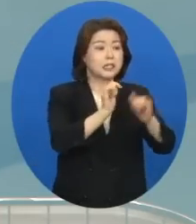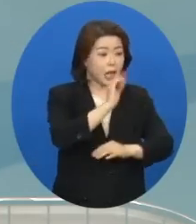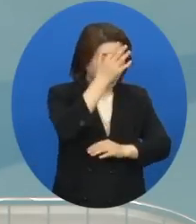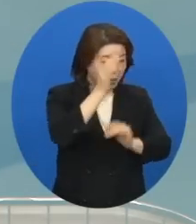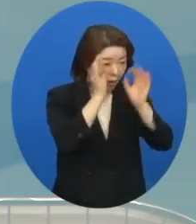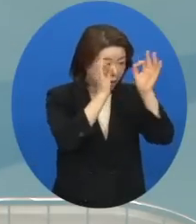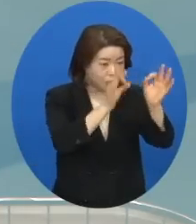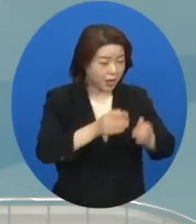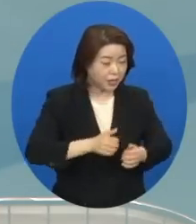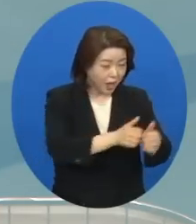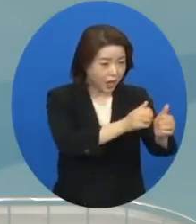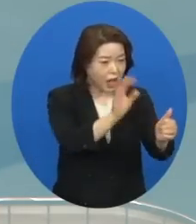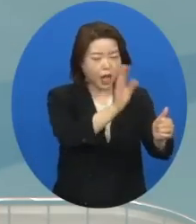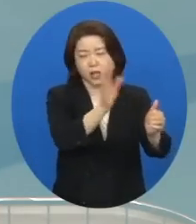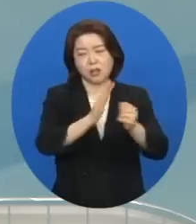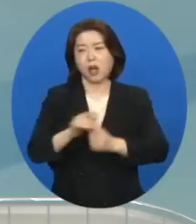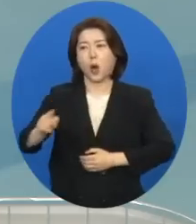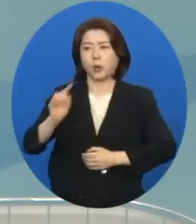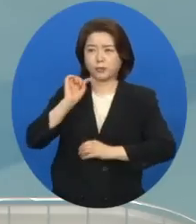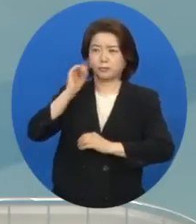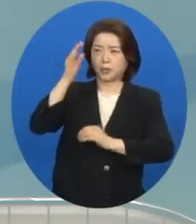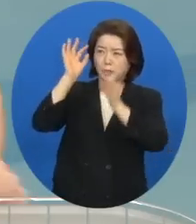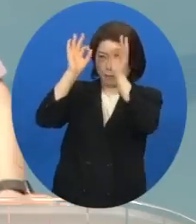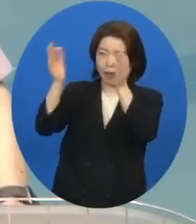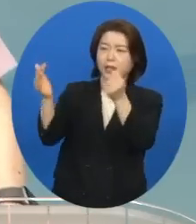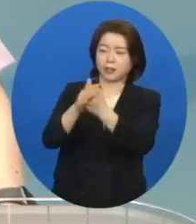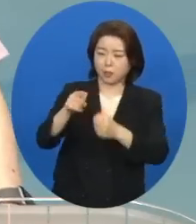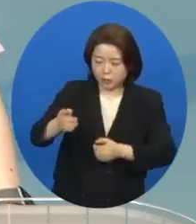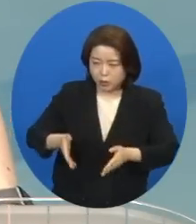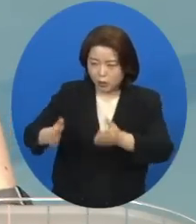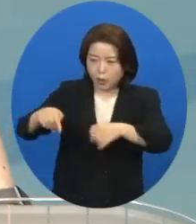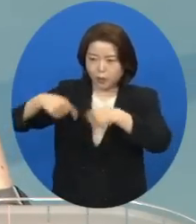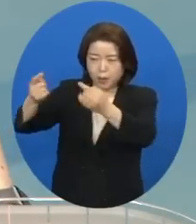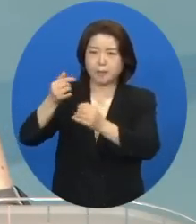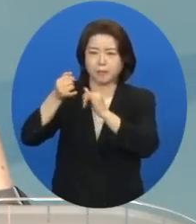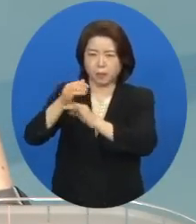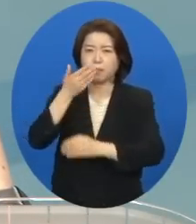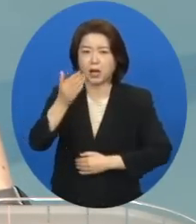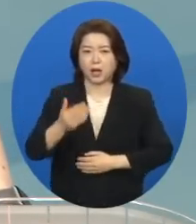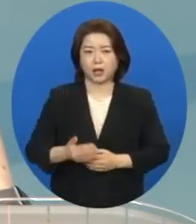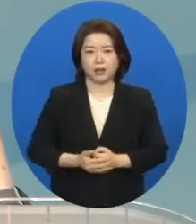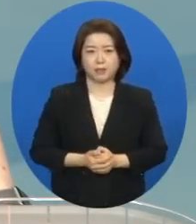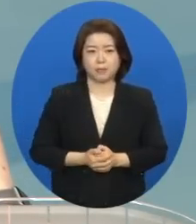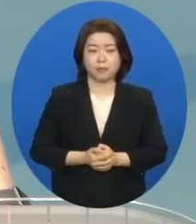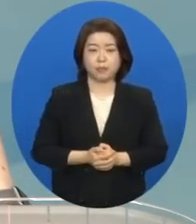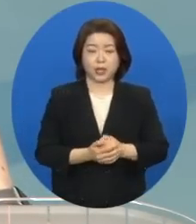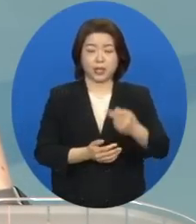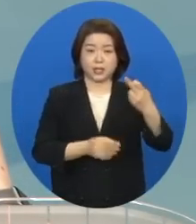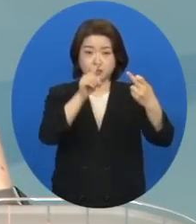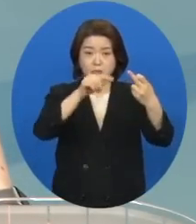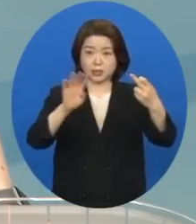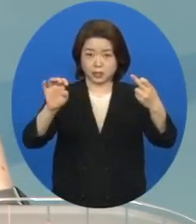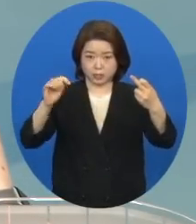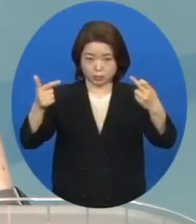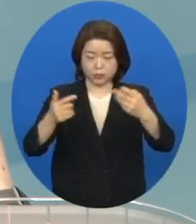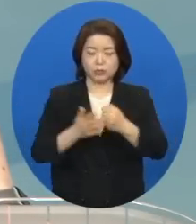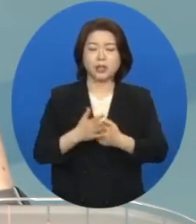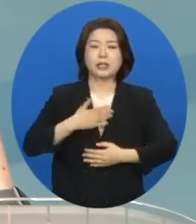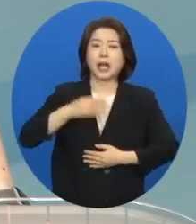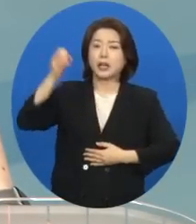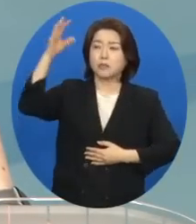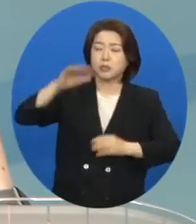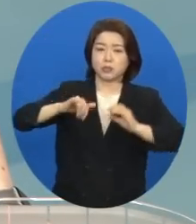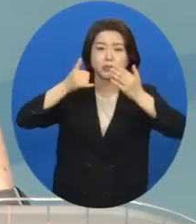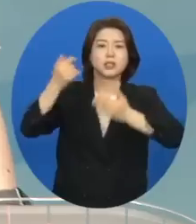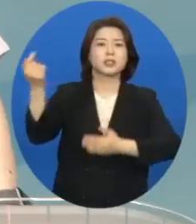있겠어요? 그렇게 해 주시려고 오셨다는 거예요. 46절에 보면 나는 빛으로서 세상에 왔다.